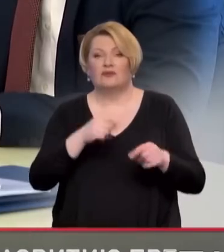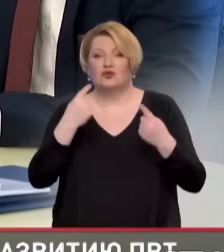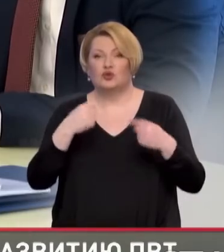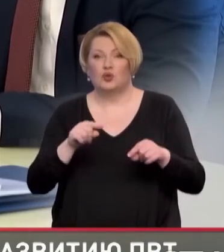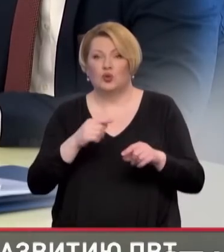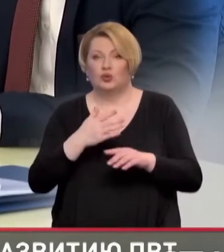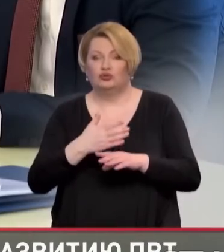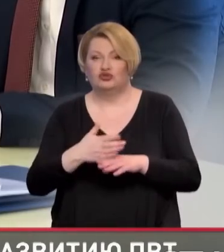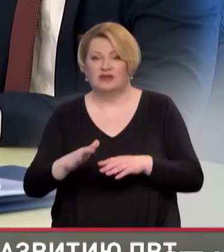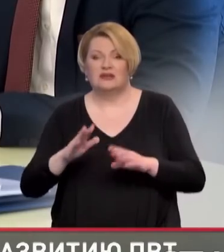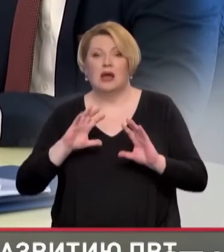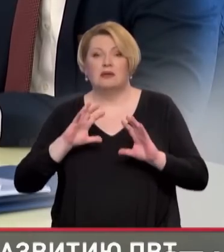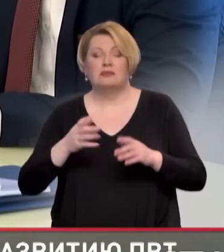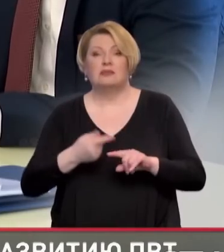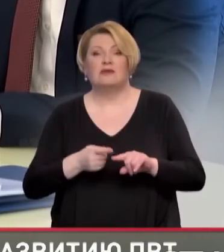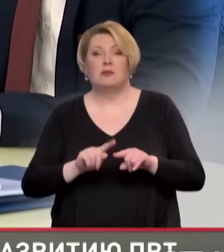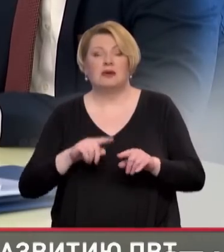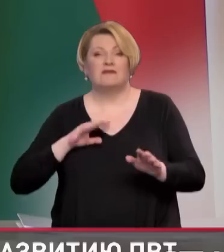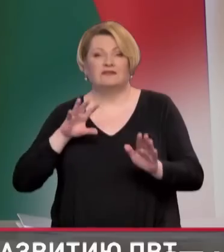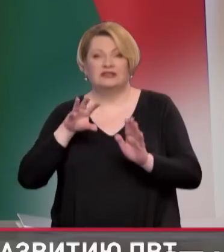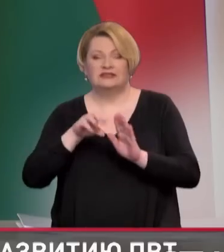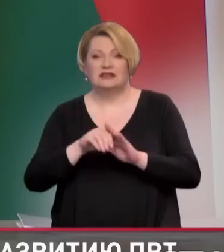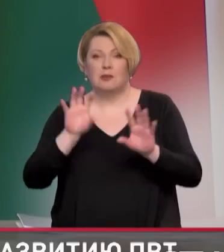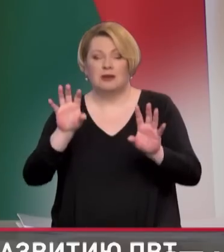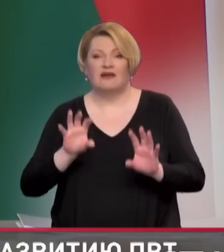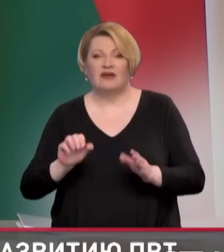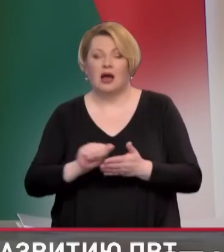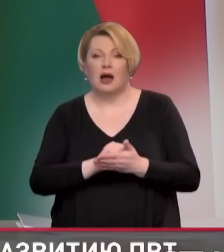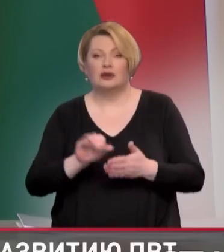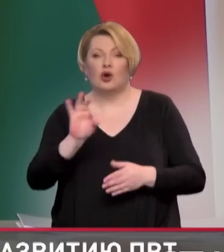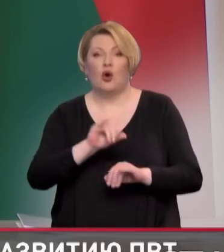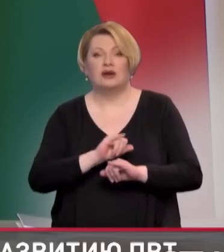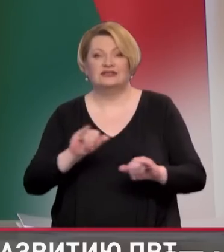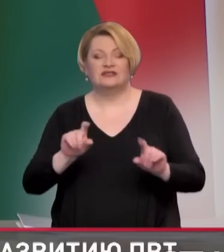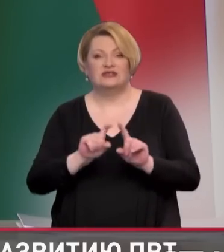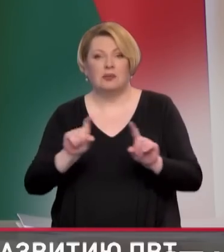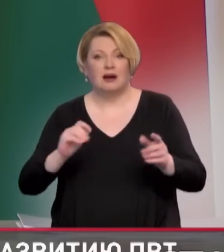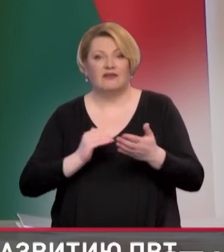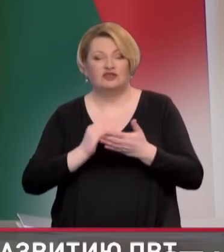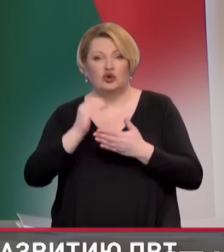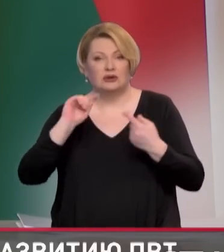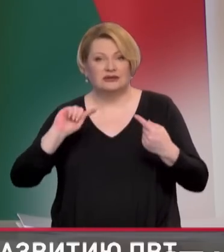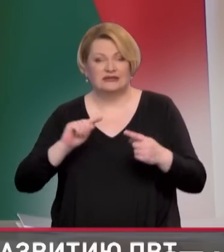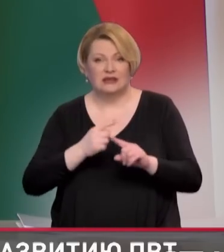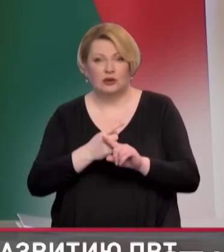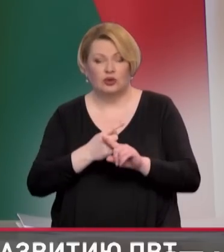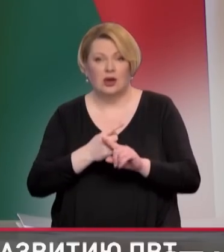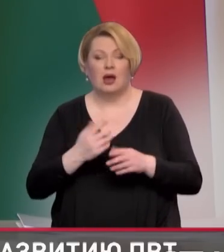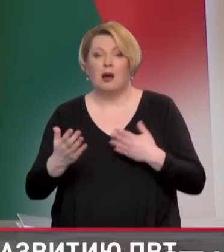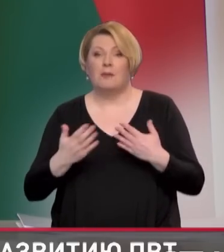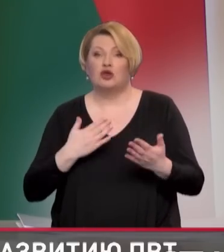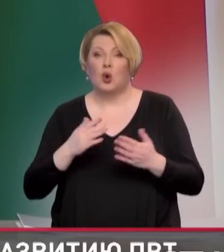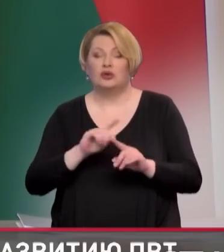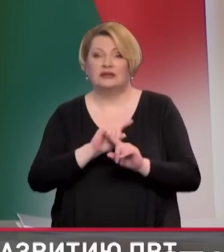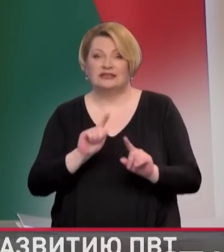часть. Мне в этом плане внесены проекты правовых актов о развитии парка высоких технологий. Подход